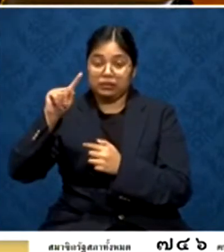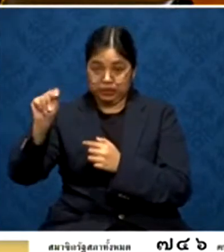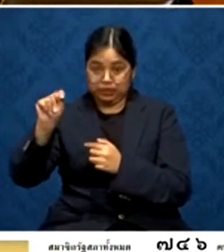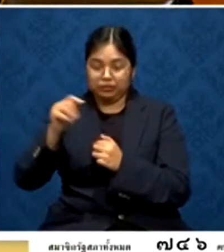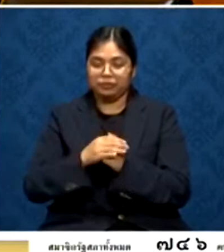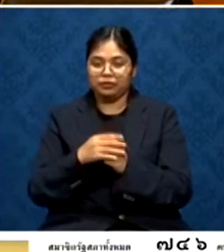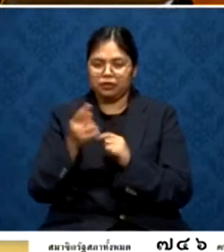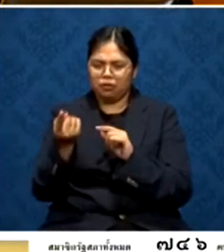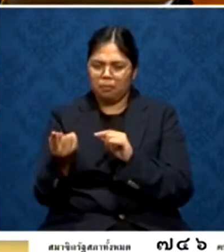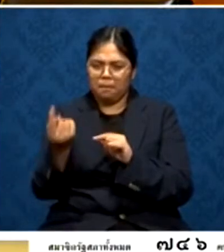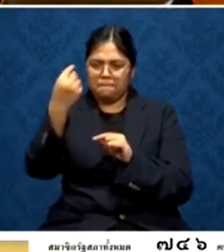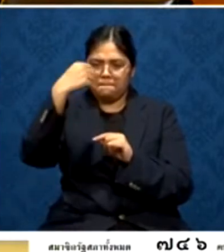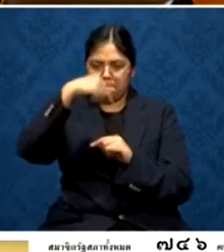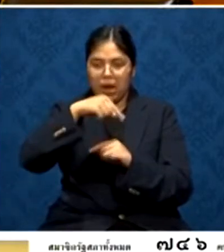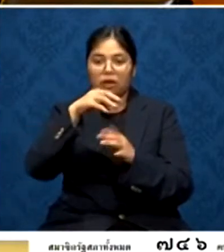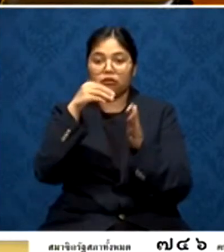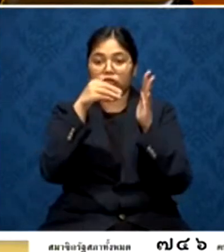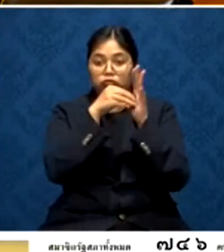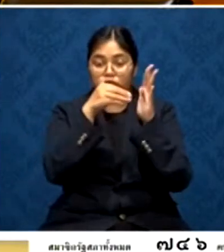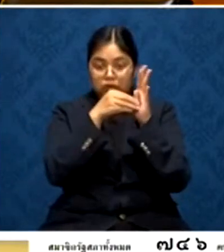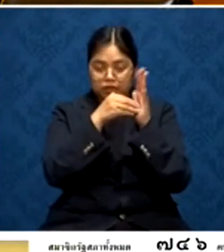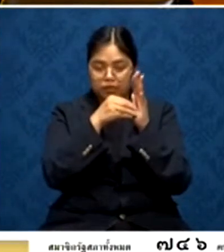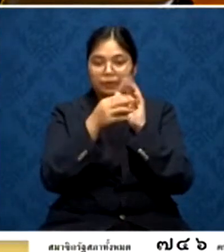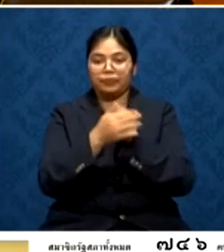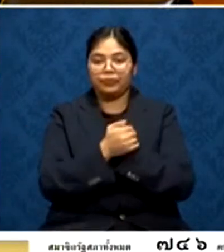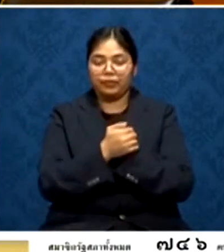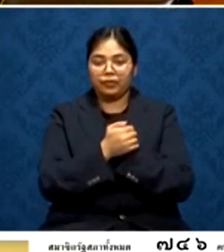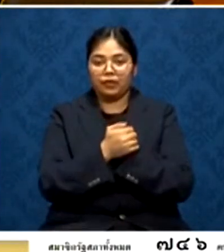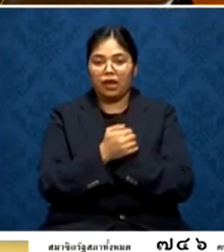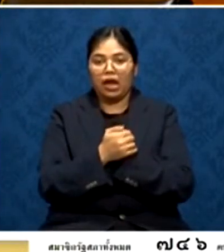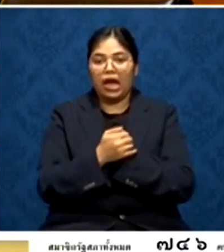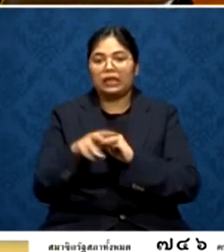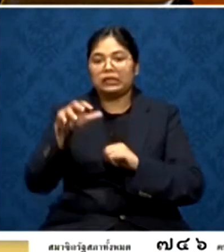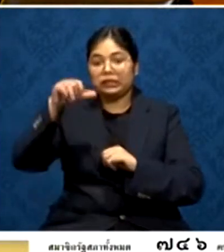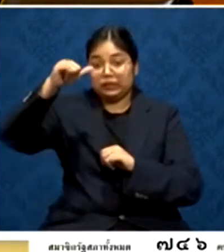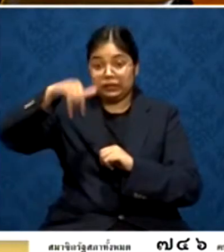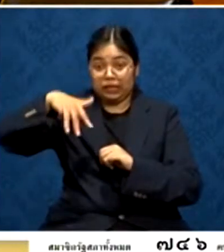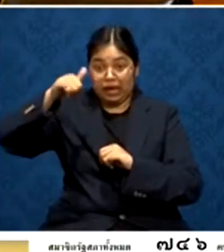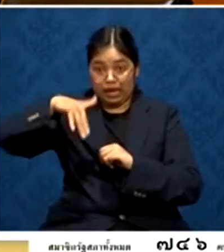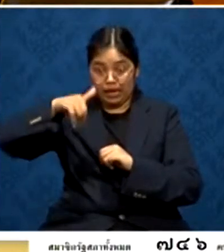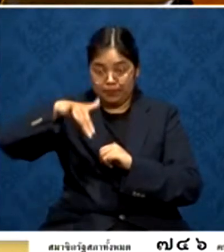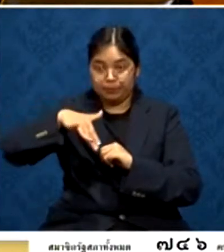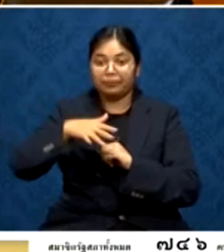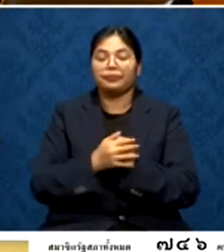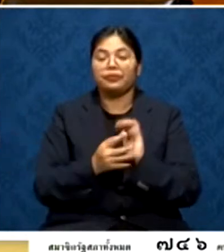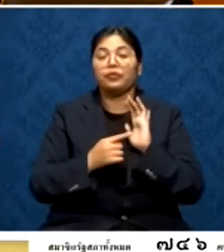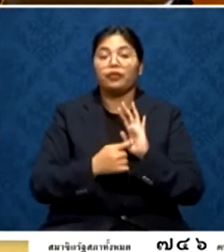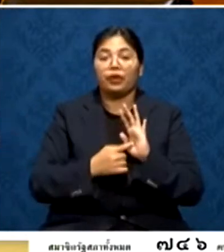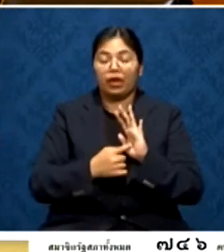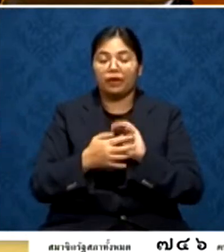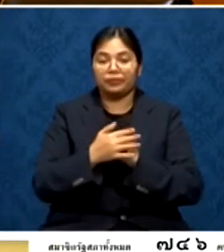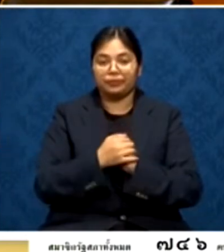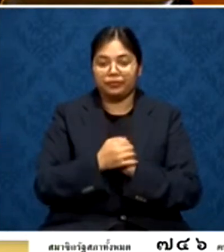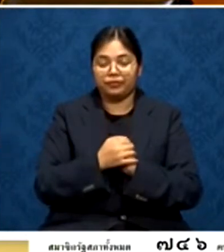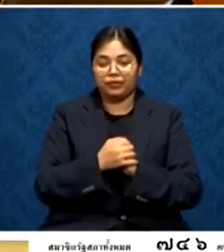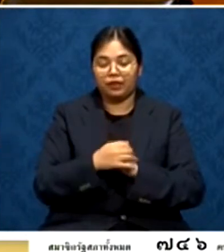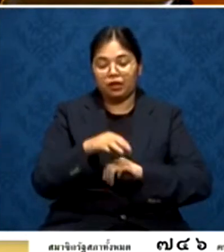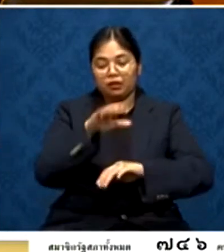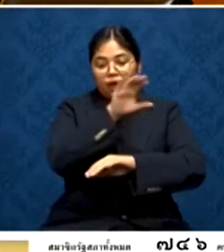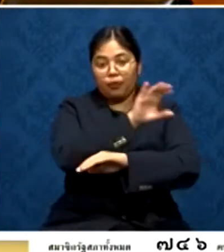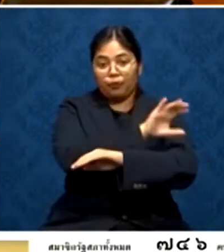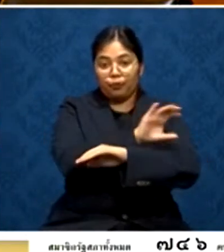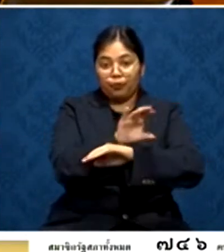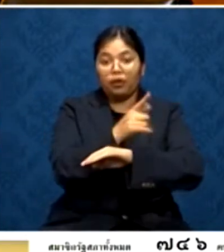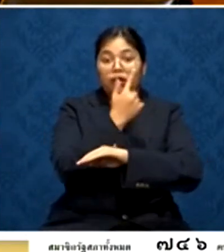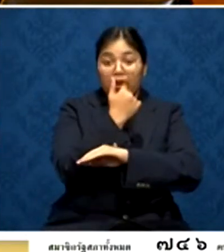ชั้นในกรุงเทพมหานครเช่นมาที่สยามสแควร์ท่านสามารถนั่งรถไฟฟ้าส